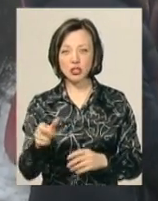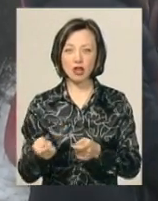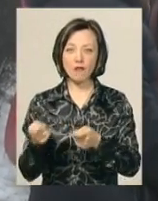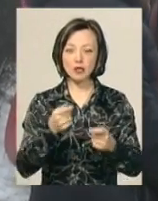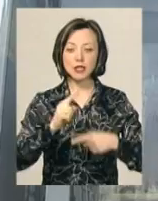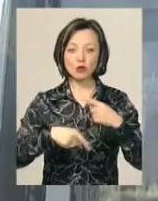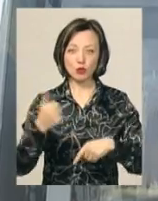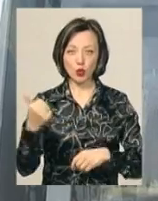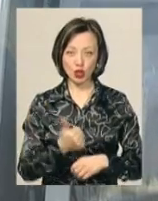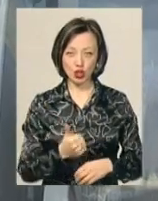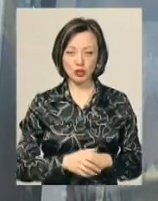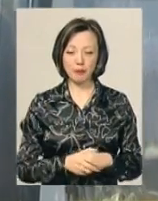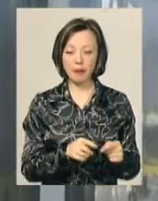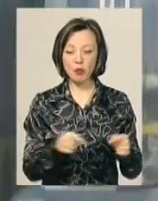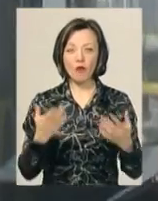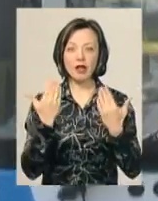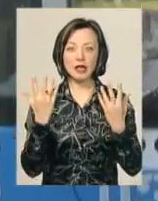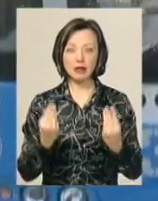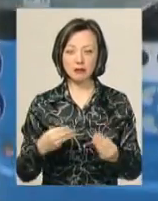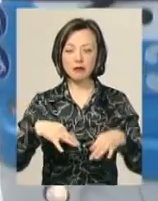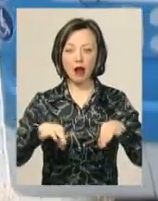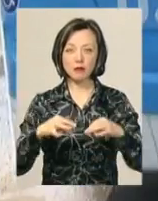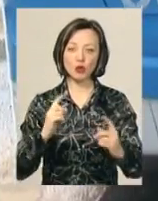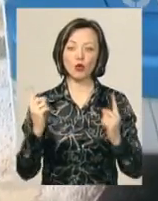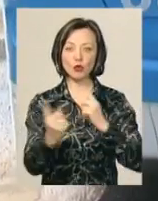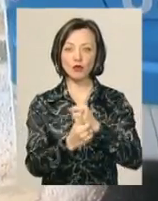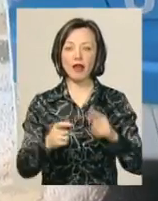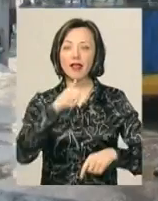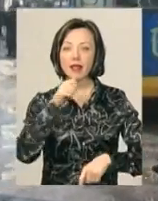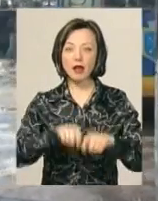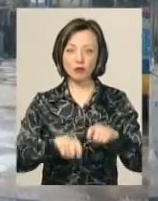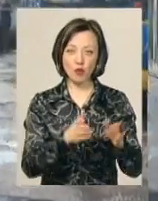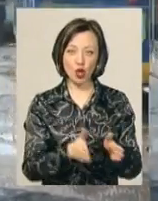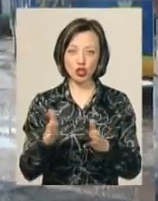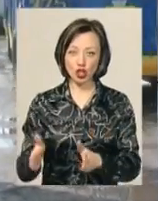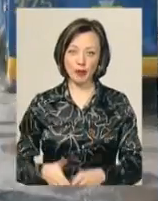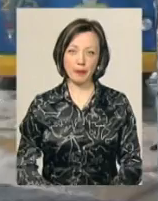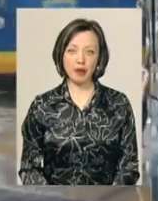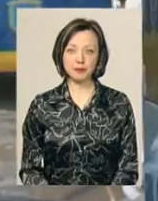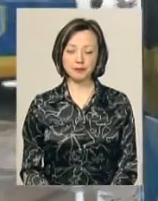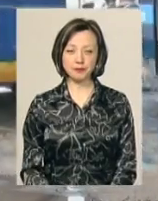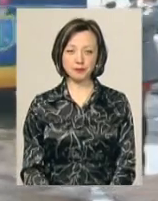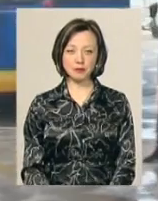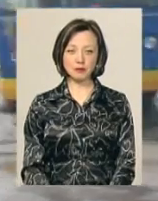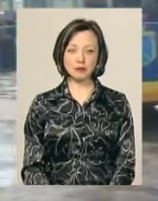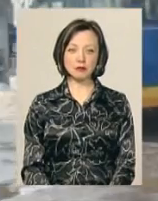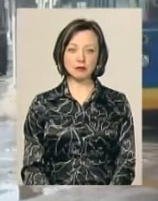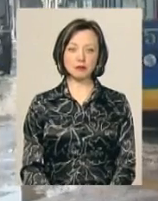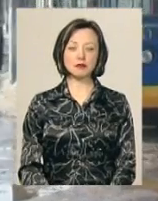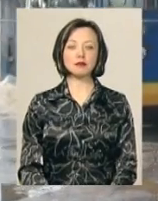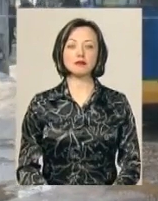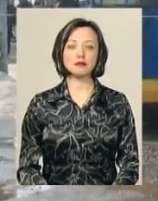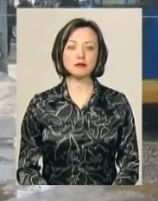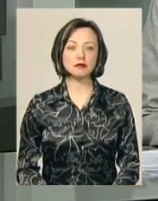з наступного тижня. Упродовж вихідних новий транспорт курсуватиме у тестовому режимі. Наталя Сідова, Володимир Саприкін, новини «Поділля